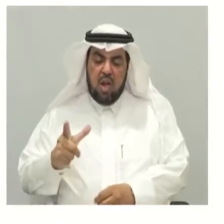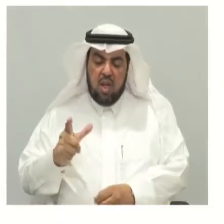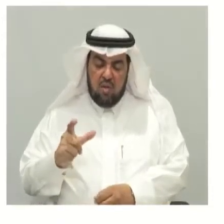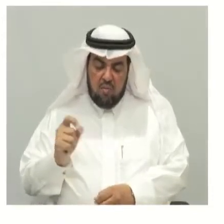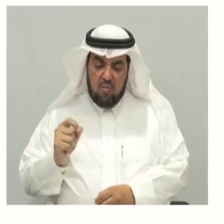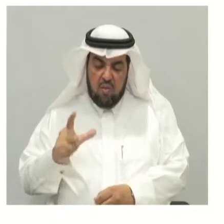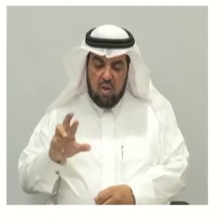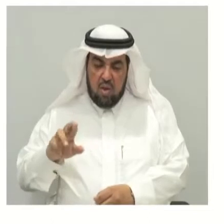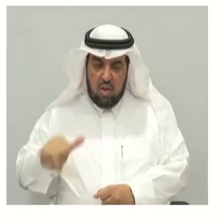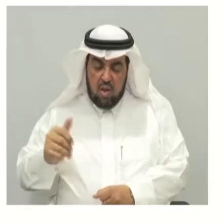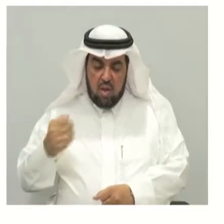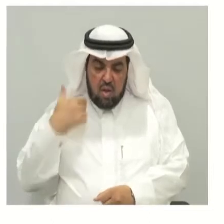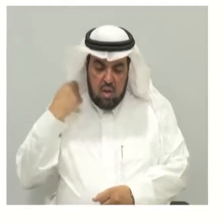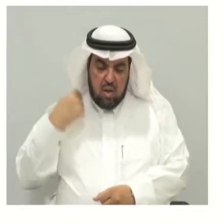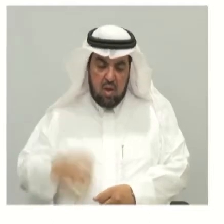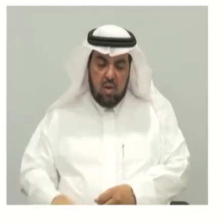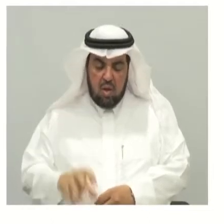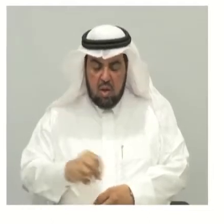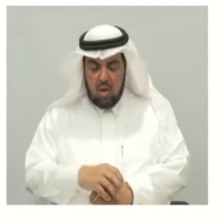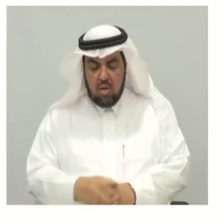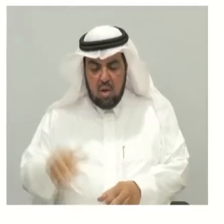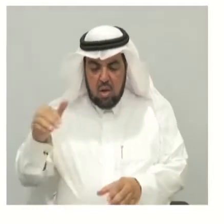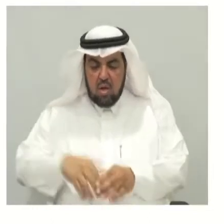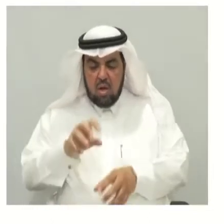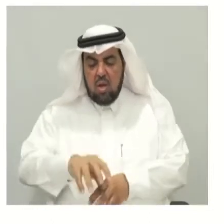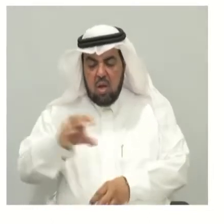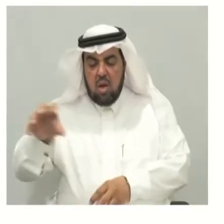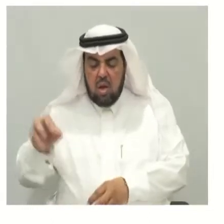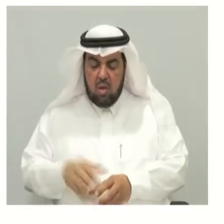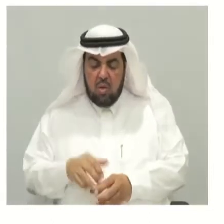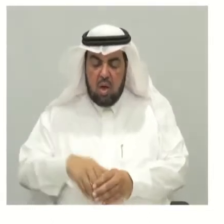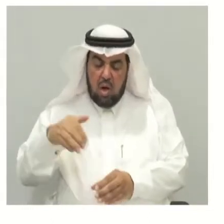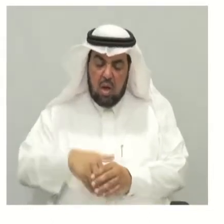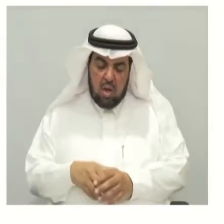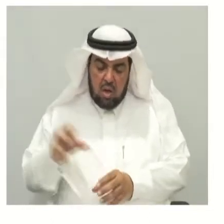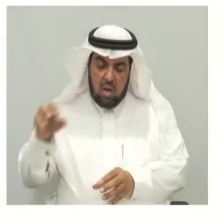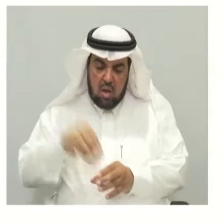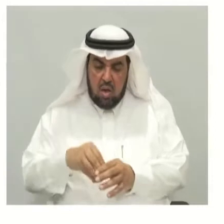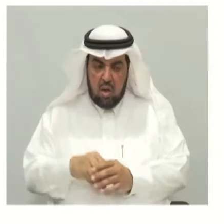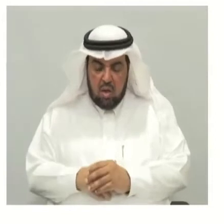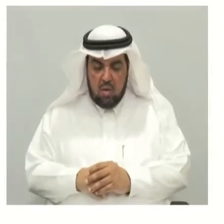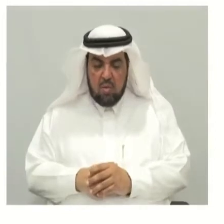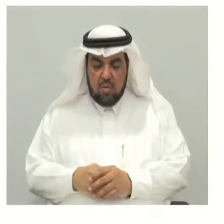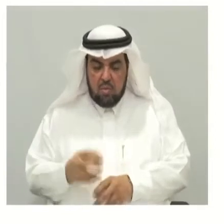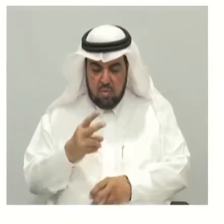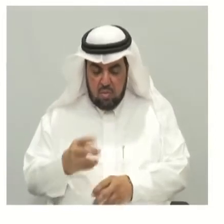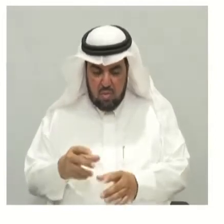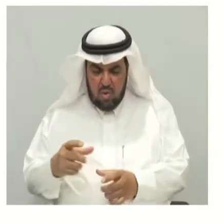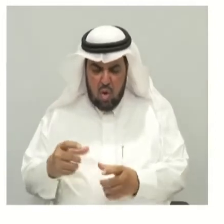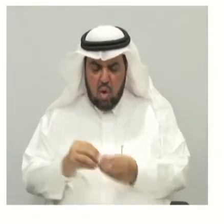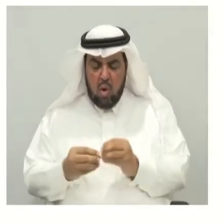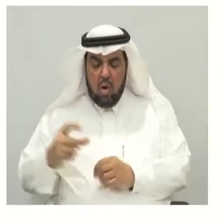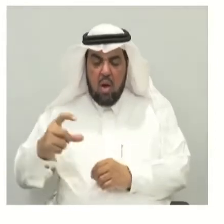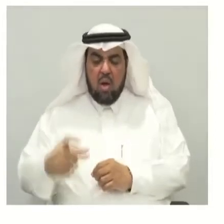العناصر الانتقالية والانتقالية الداخلية. خلينا نلقي نظرة على الانتقالية والانتقالية الداخلية. هي لونها أزرق، إذن هي